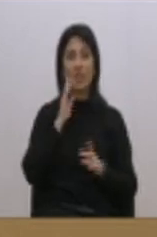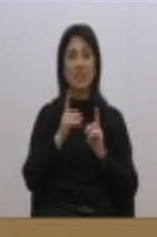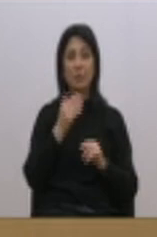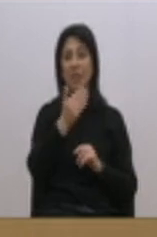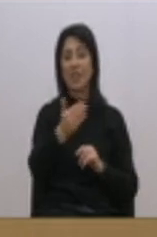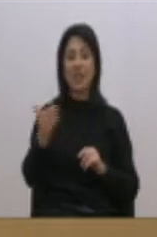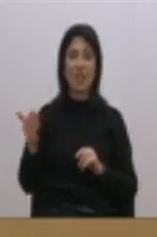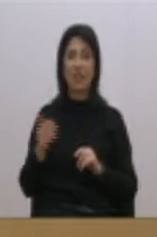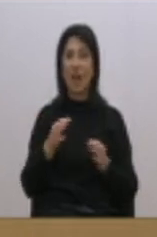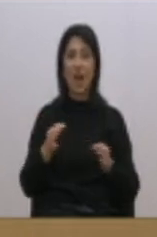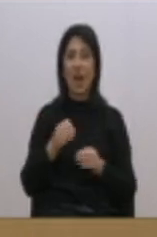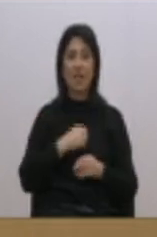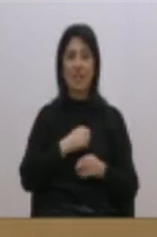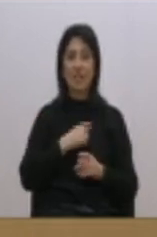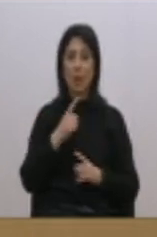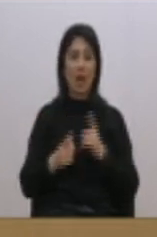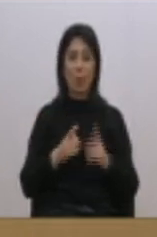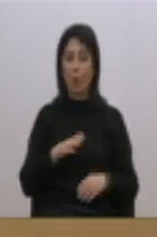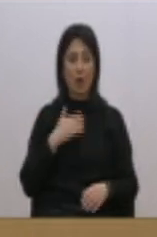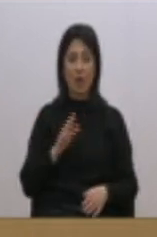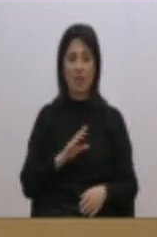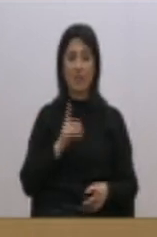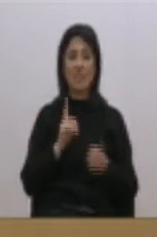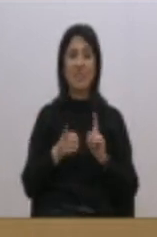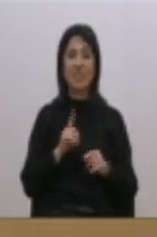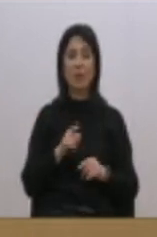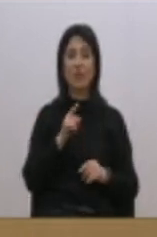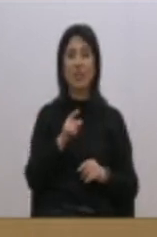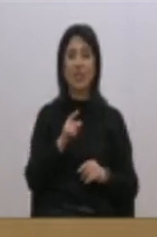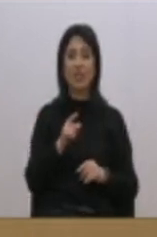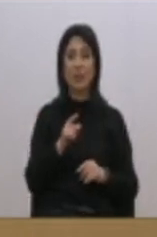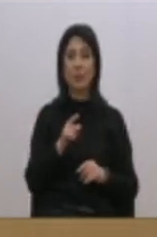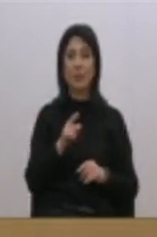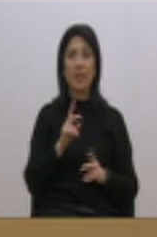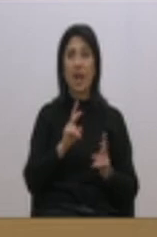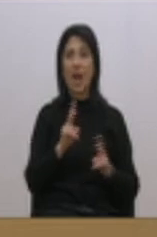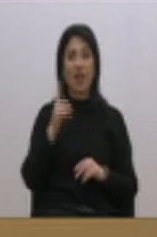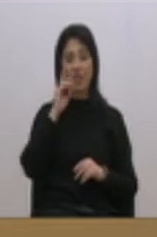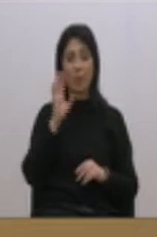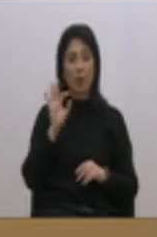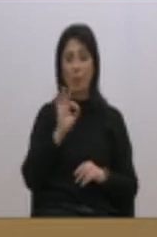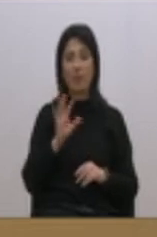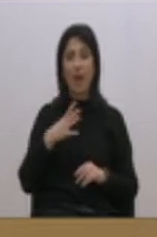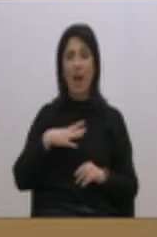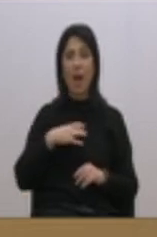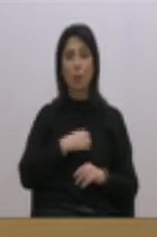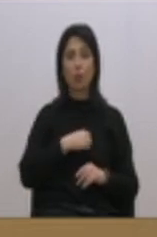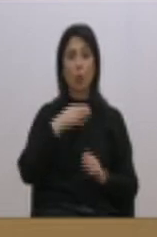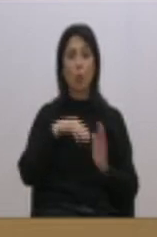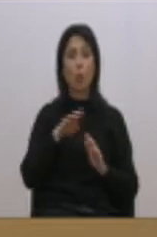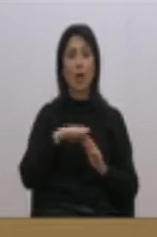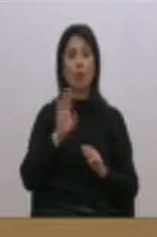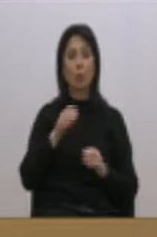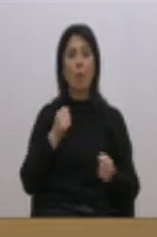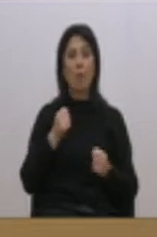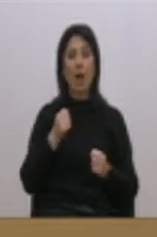tken aranaeri samkhedro reforma argindat. Sinamdvileshi aravin ar fikrobs imaze ro kartuli jari uketesi da upro